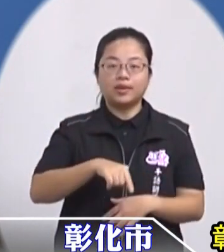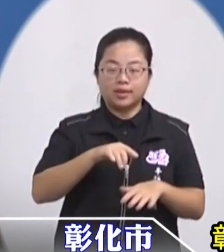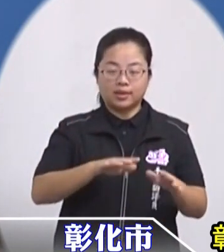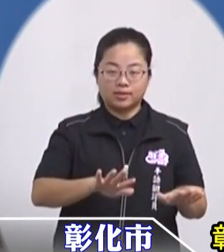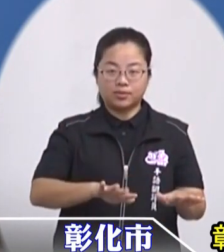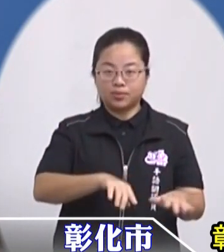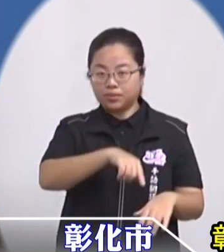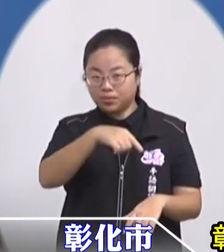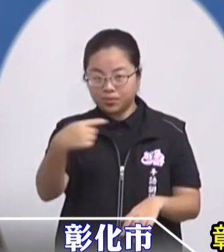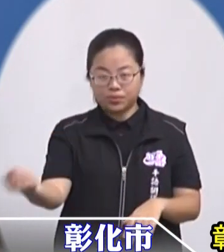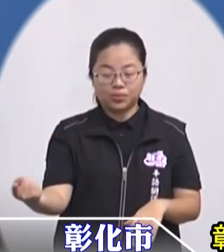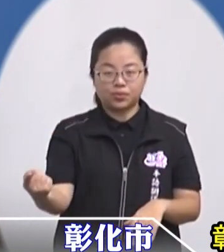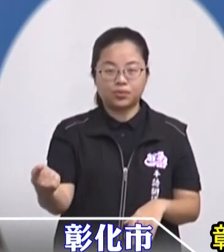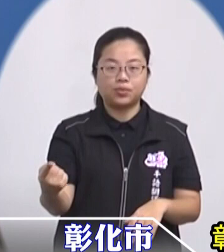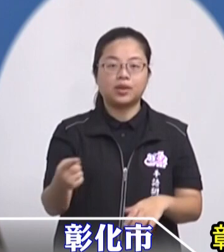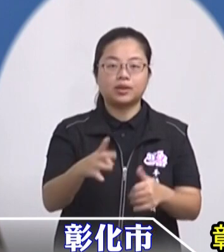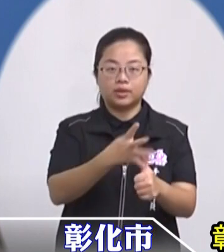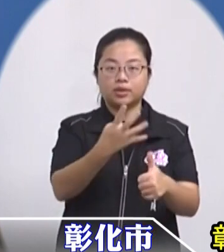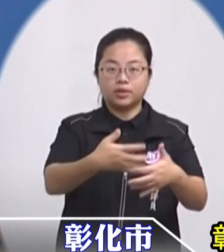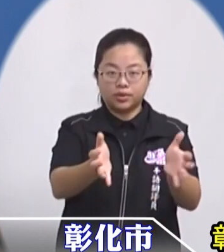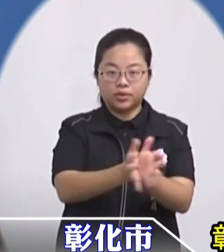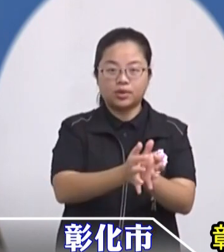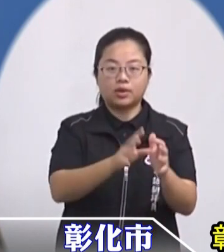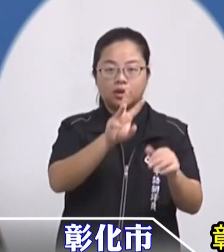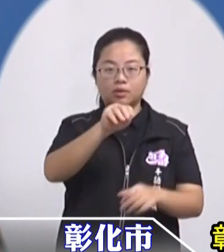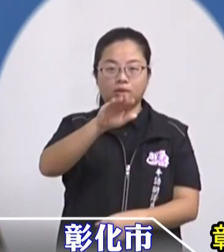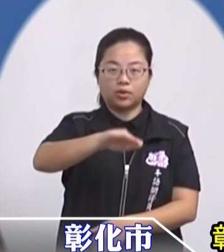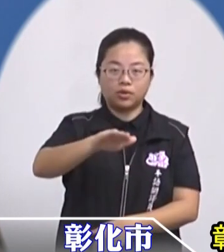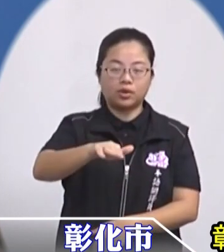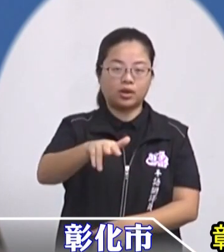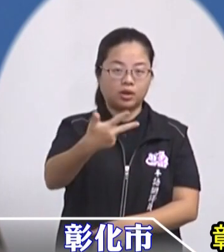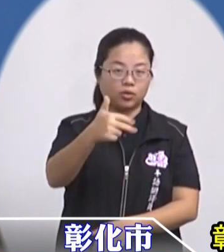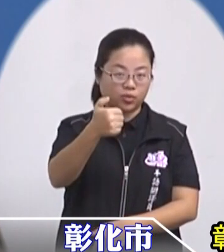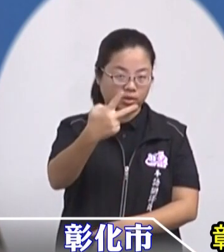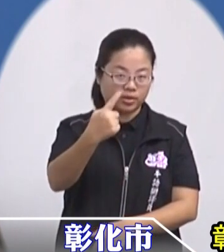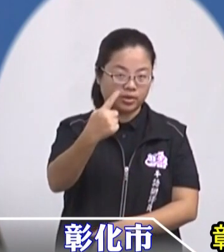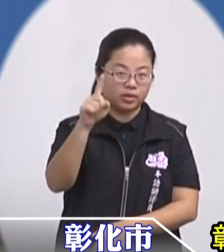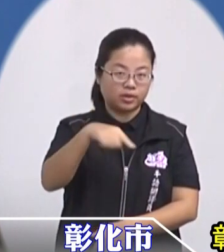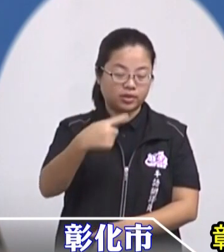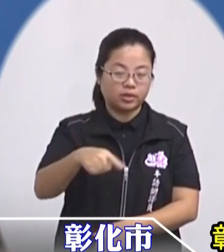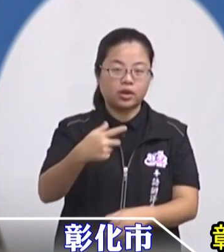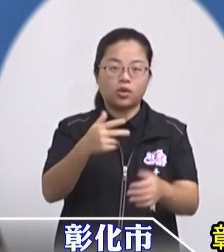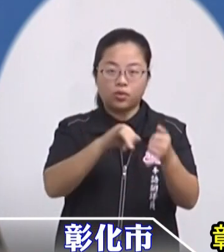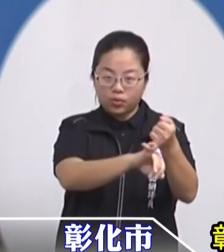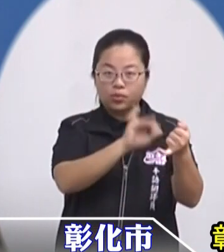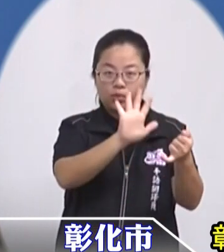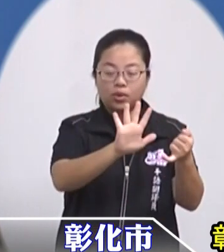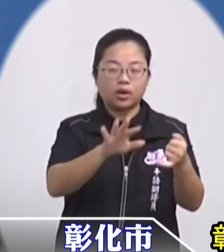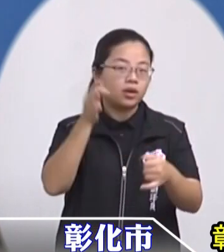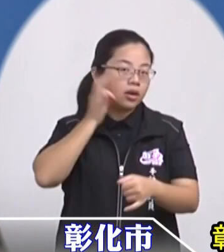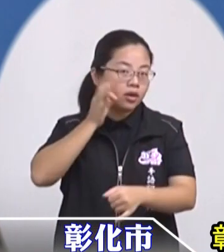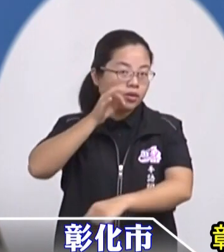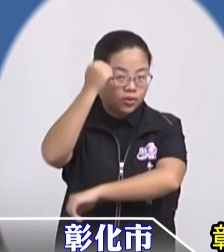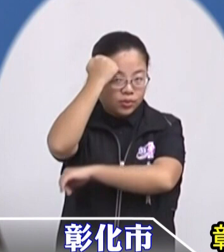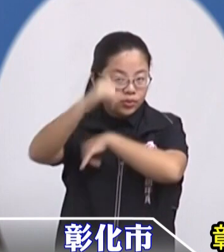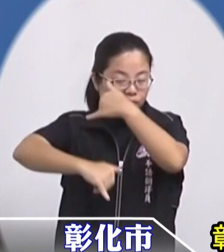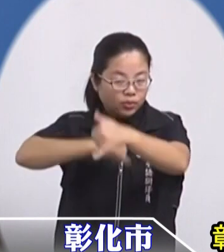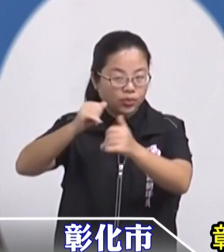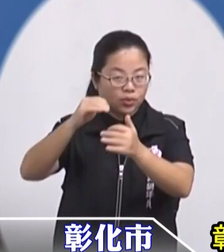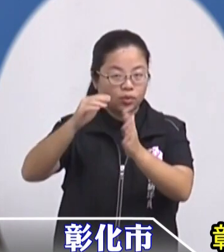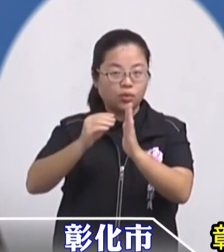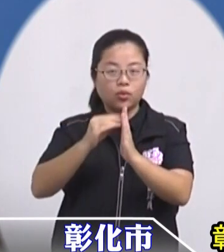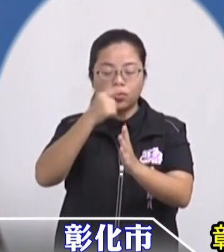要打疫苗的第四轮里面，有39,751人预约到，其中住在彰化的在籍的